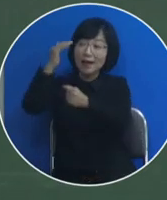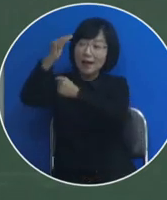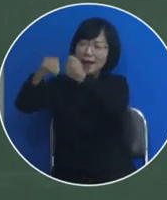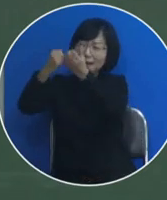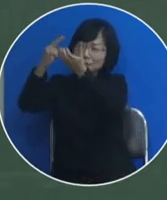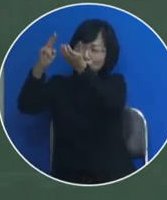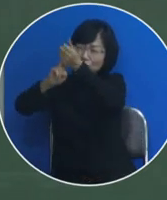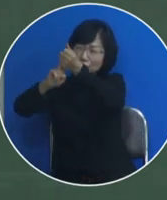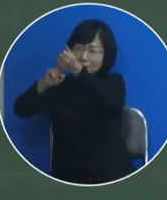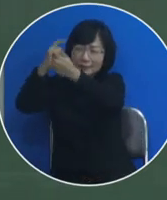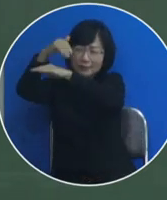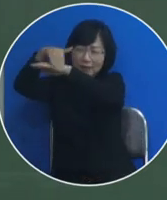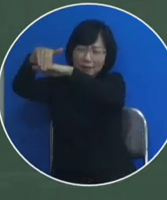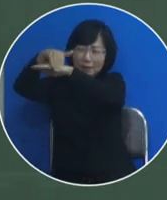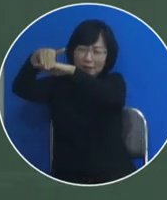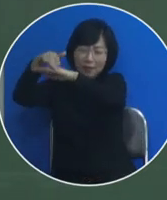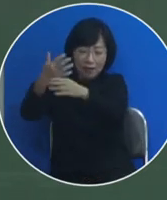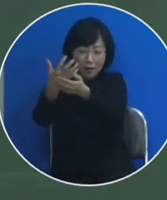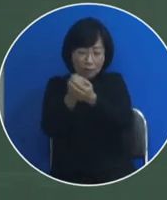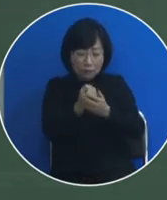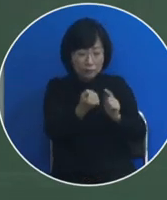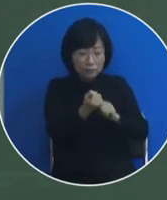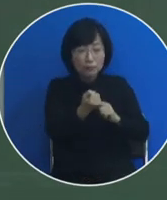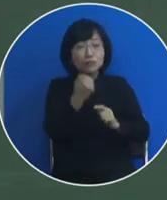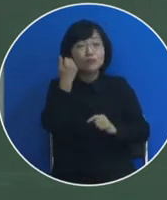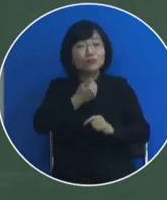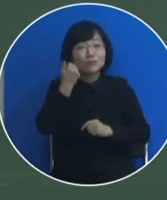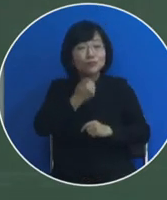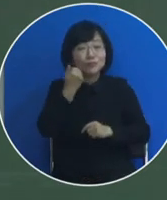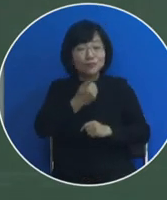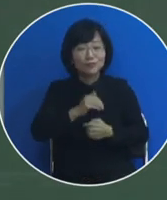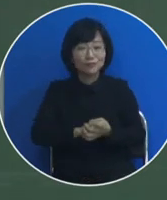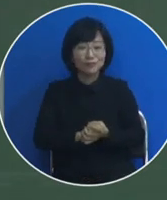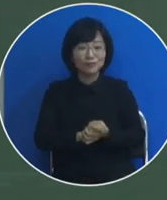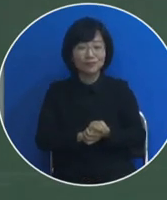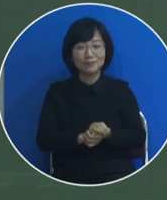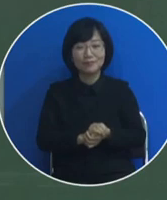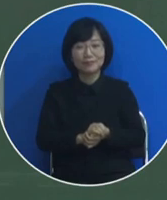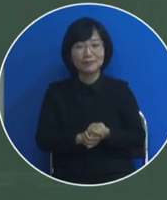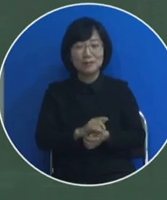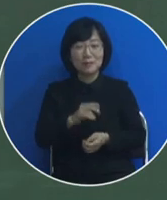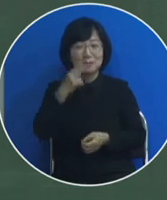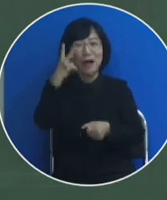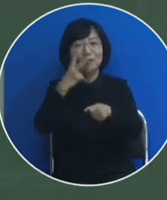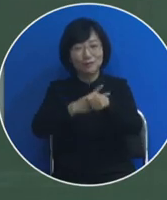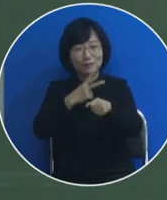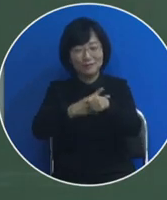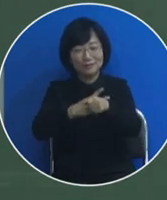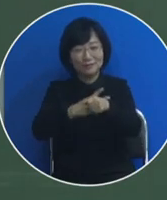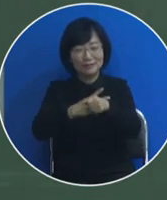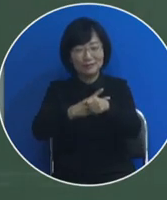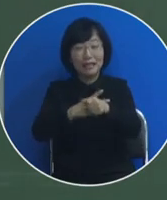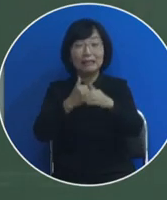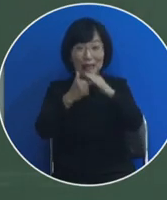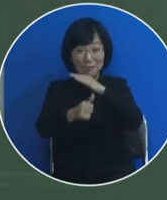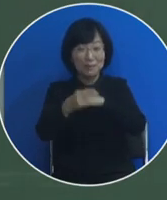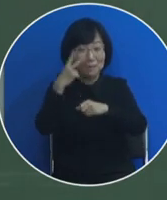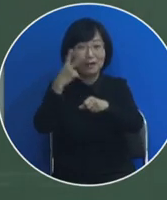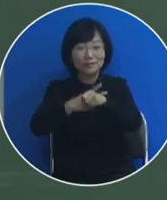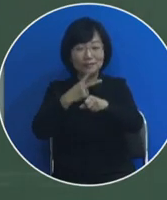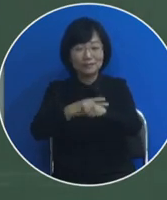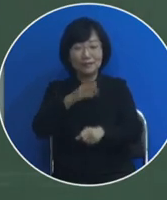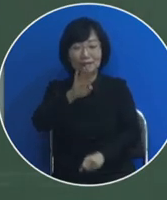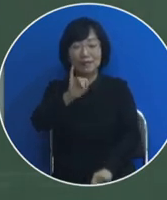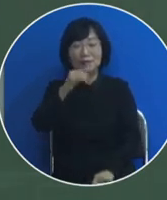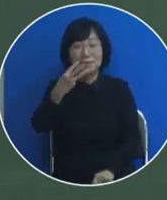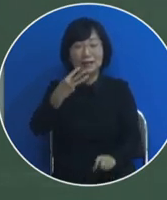Let's the model of the people who had God's hidden goal. 그 중에 제일 중요한 사람 뽑아라면요, 바울입니다. If I had to select the most important person, it would be Paul. 빌립보 1장